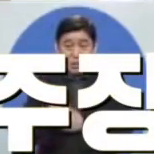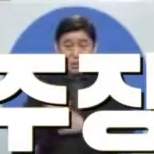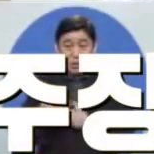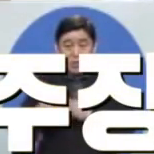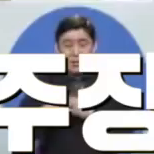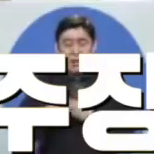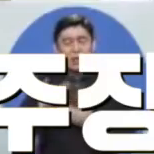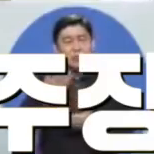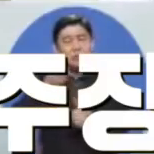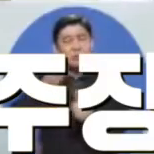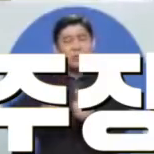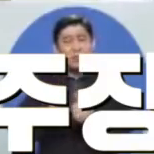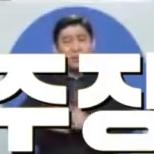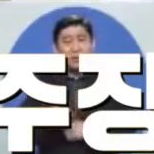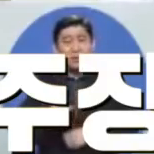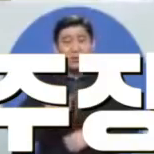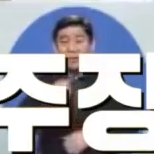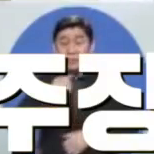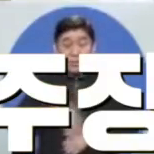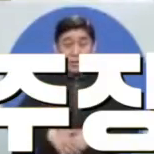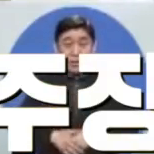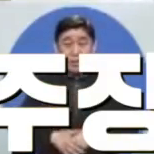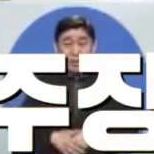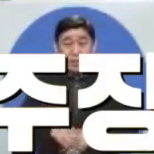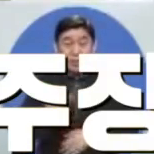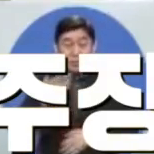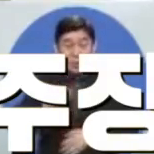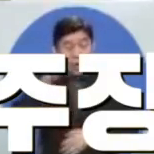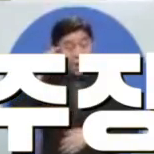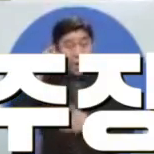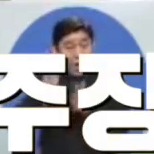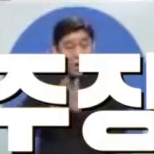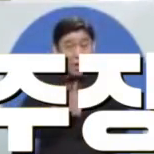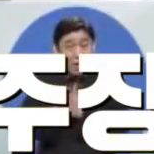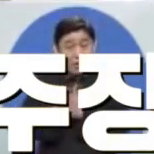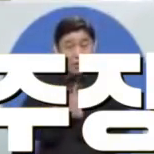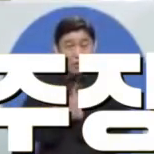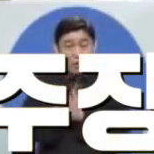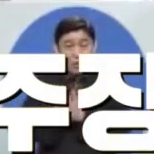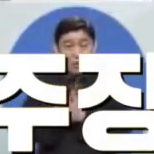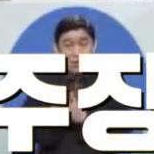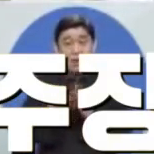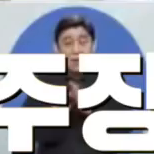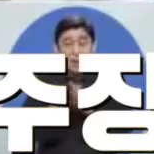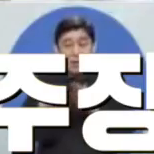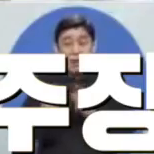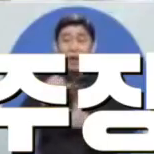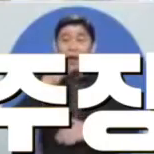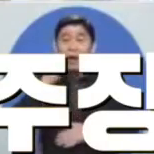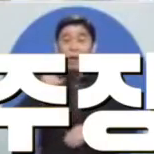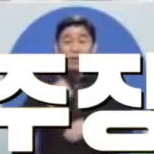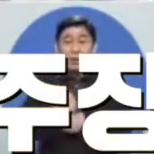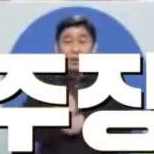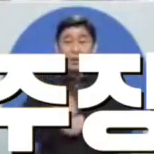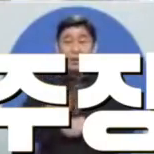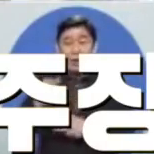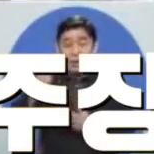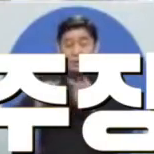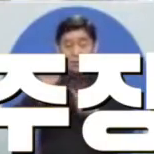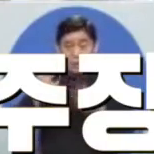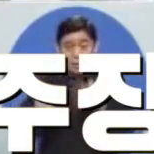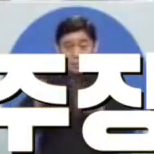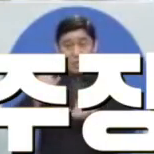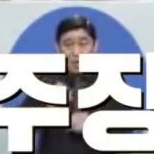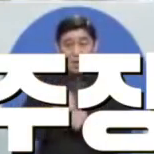해달라고 부탁하신 거 아닙니까? 아, 제가 안 했다. 전혀 안 했습니다. 네. 그런데 그 사람들이 그냥 그 사람, 그, 저, 형님. 저희 가족들이 있습니다. 어머니가. 어머니와 형제